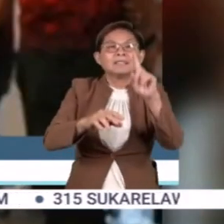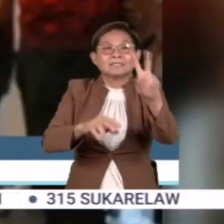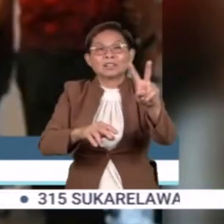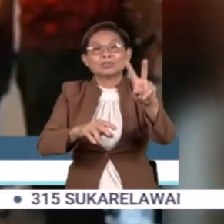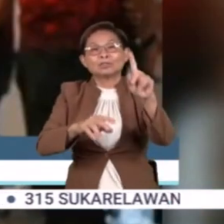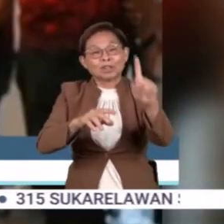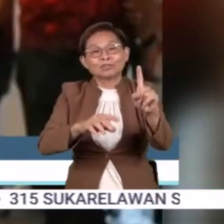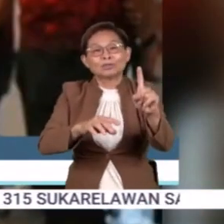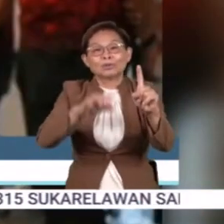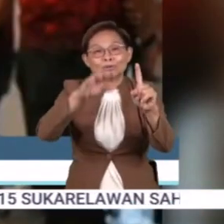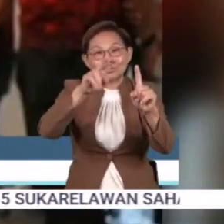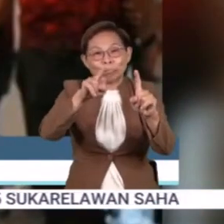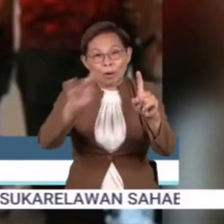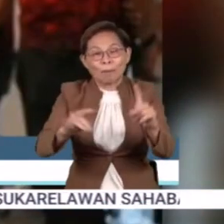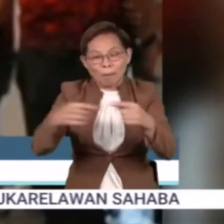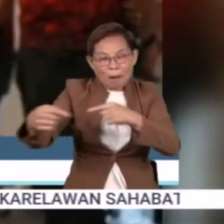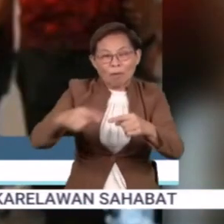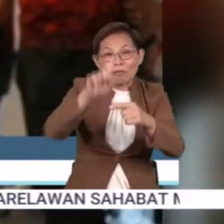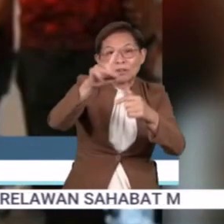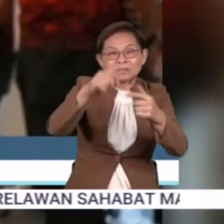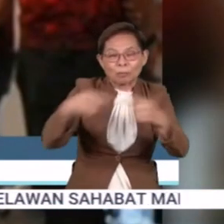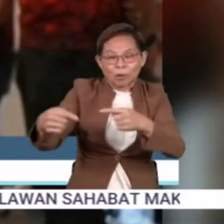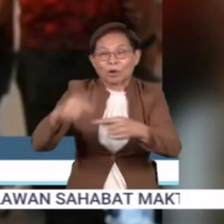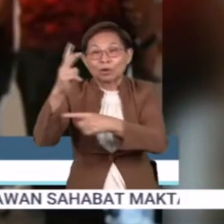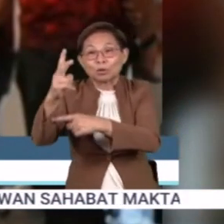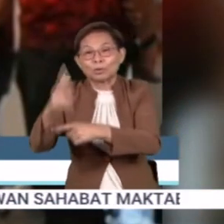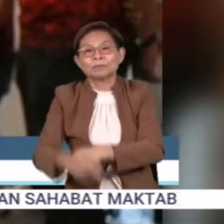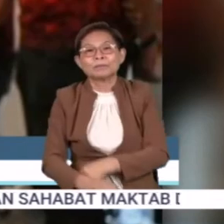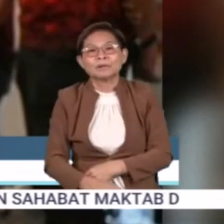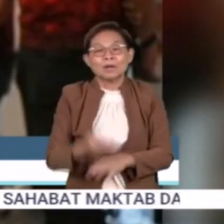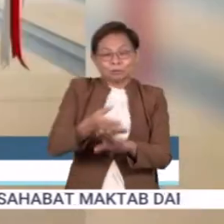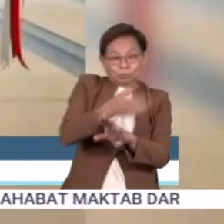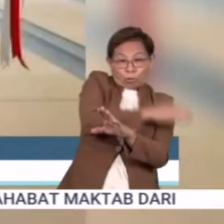195-178 pada perlawanan pertama dan kedua pusingan akhir. Lee Jane